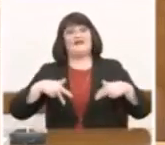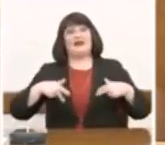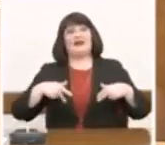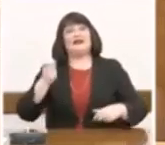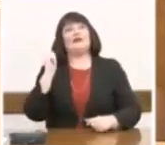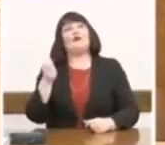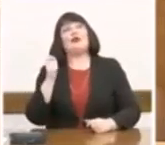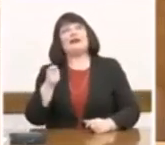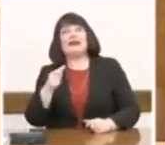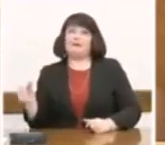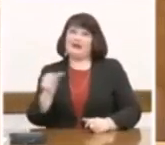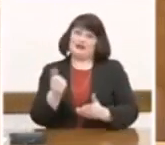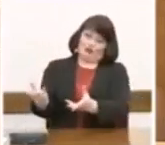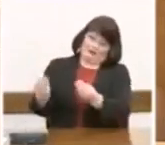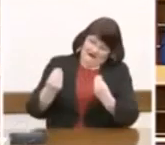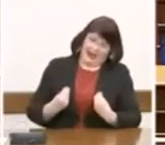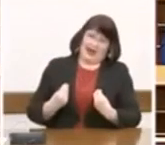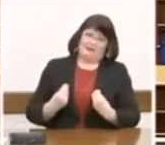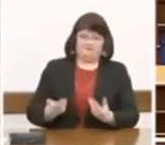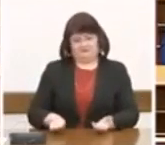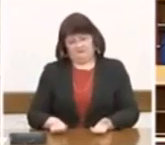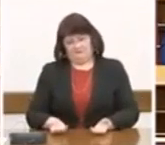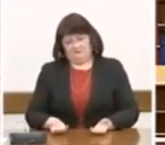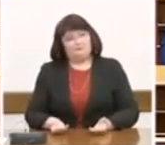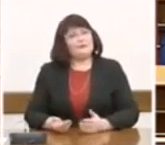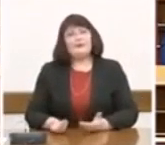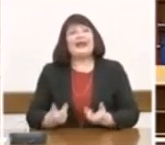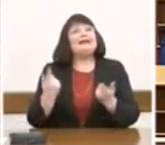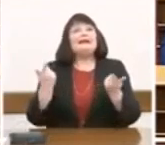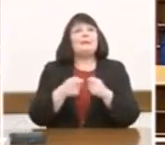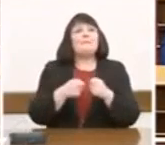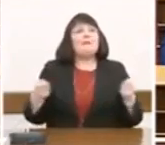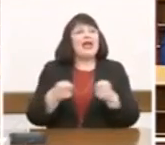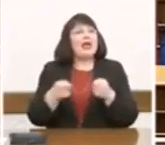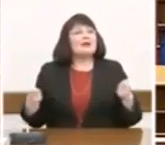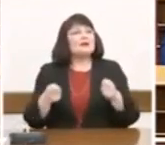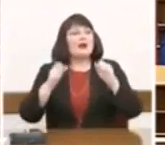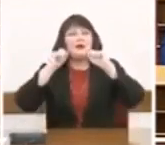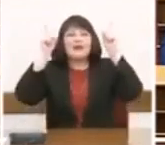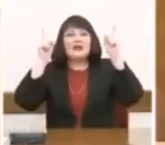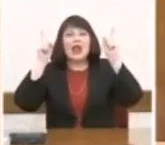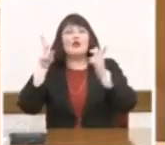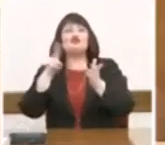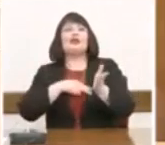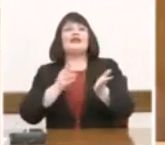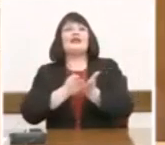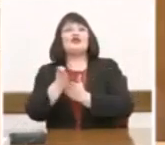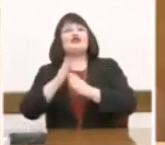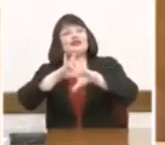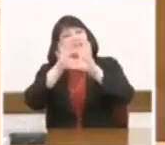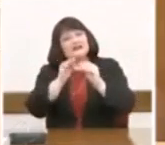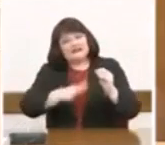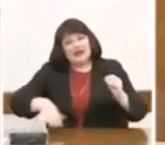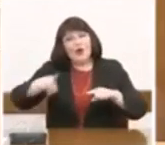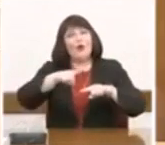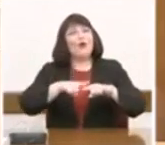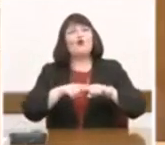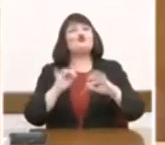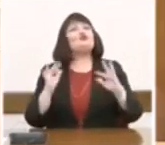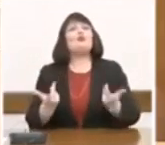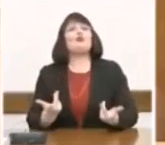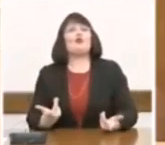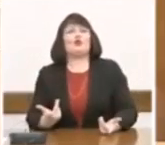πίσω? Ή με ποια μέτρα επιτέλους υλοποιείται η δικαιοσύνη παντού στον έλεγχο της επιθετικής